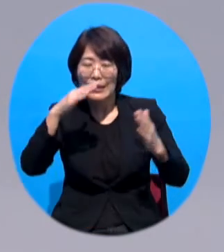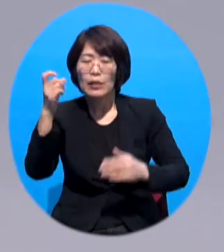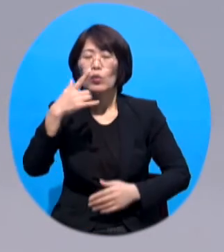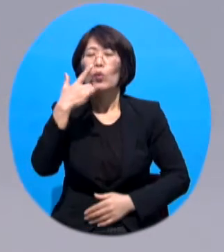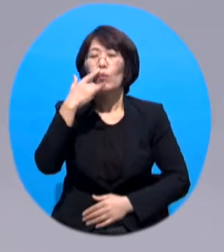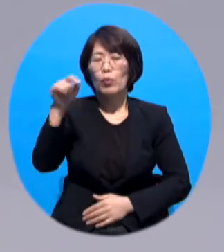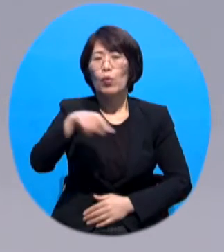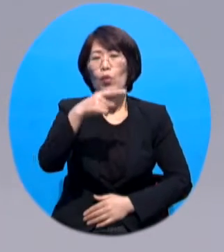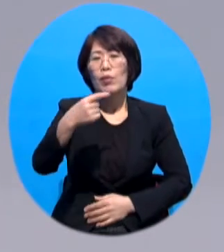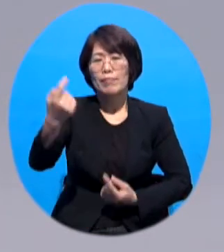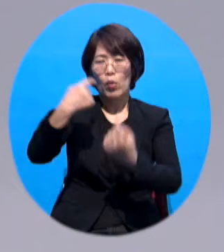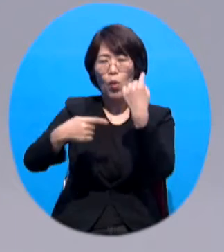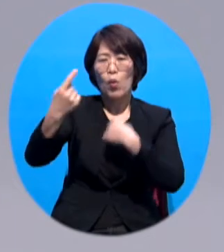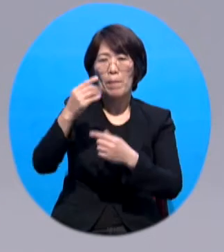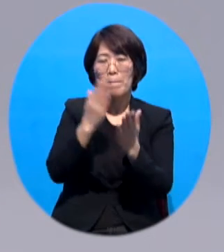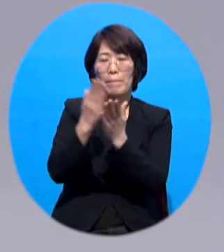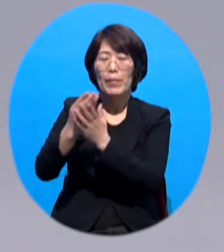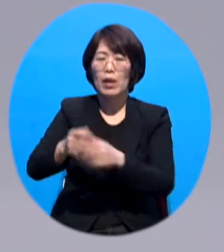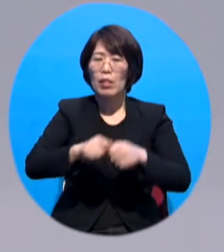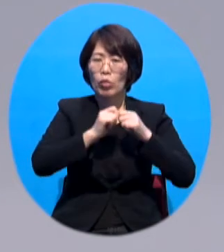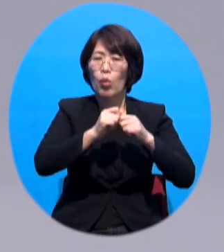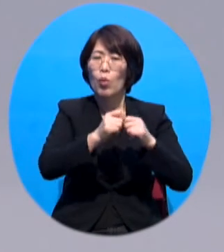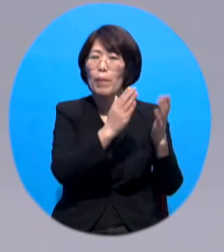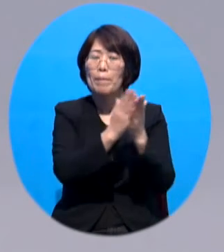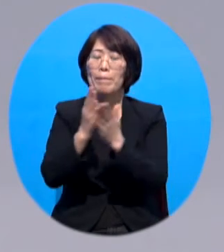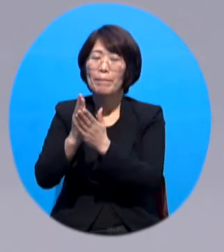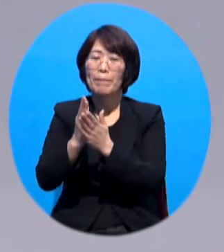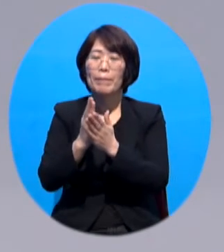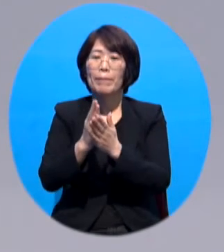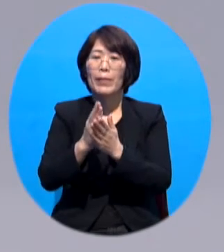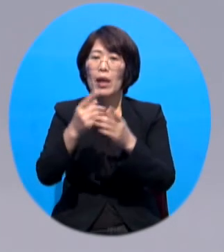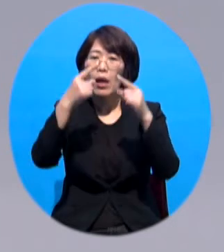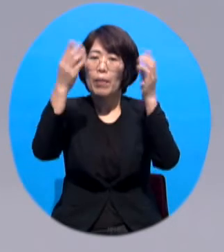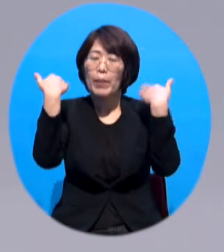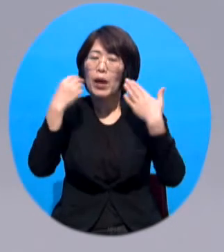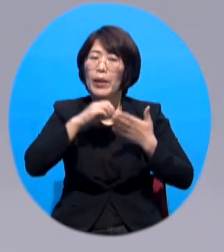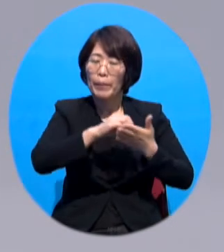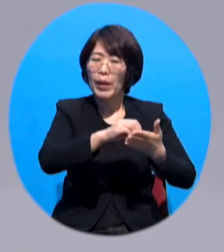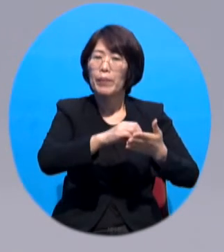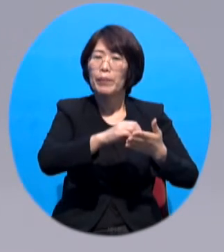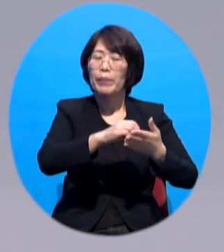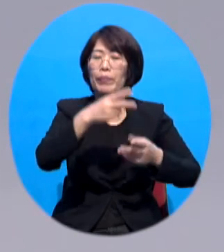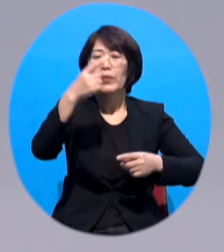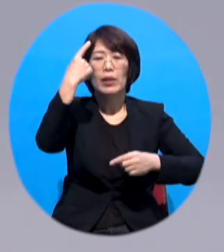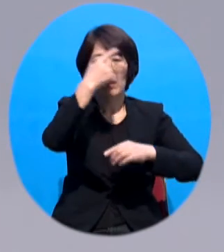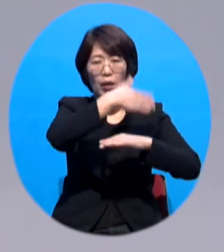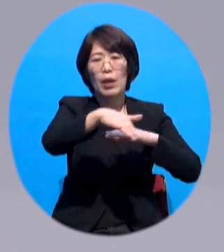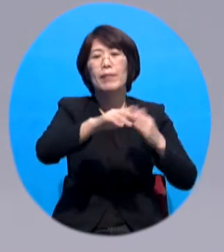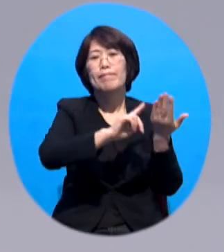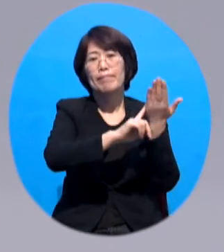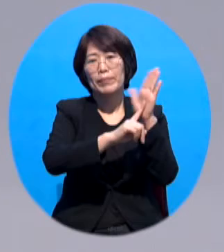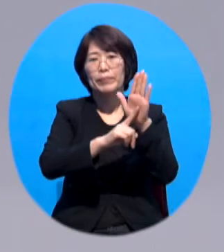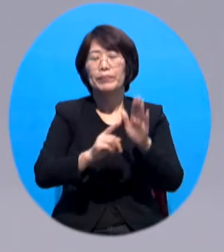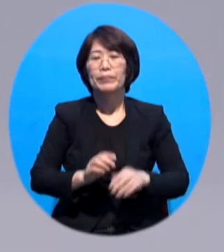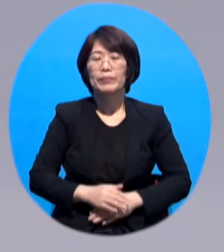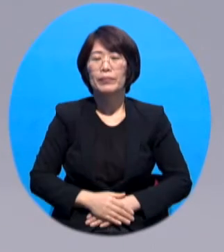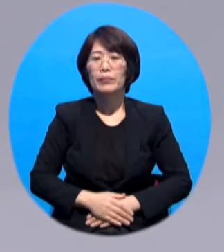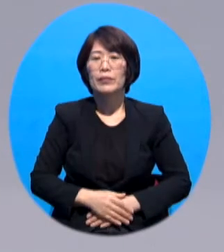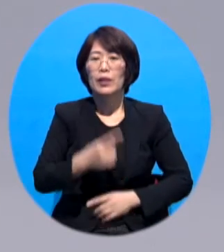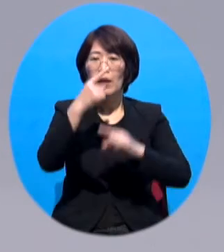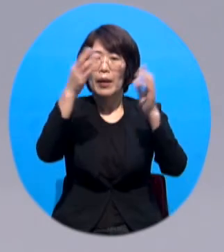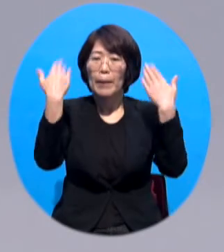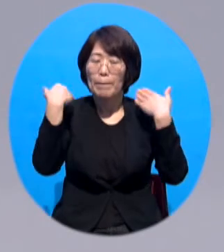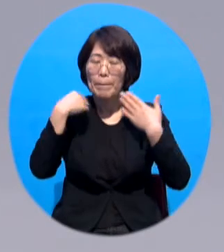학부모의 요구에 맞게 세분화된 맞춤형 진로 진학 정책을 펼쳐나갈 것입니다 순